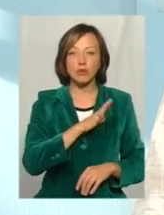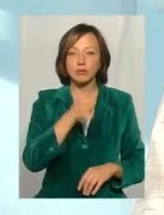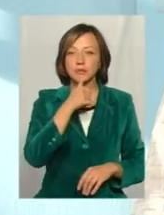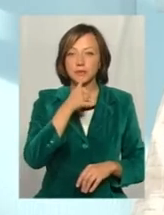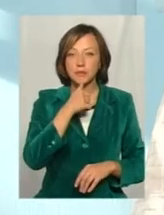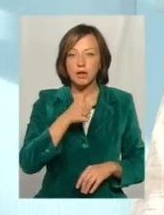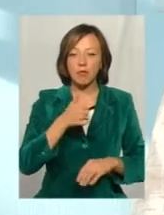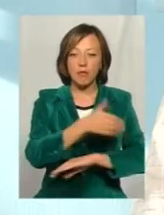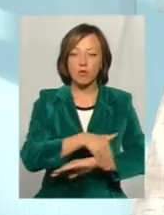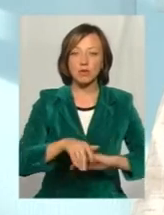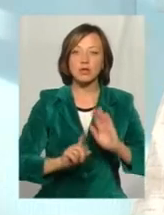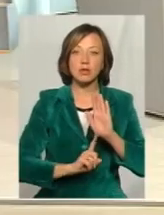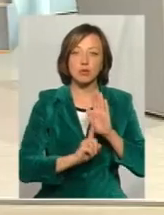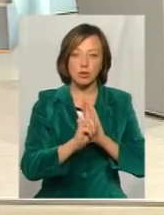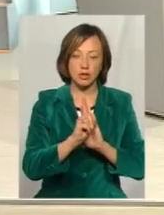вулиці Прибузької запустити